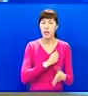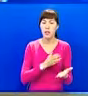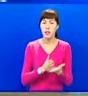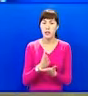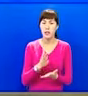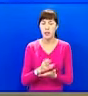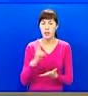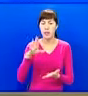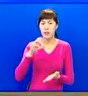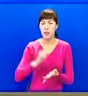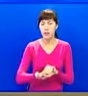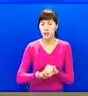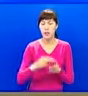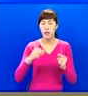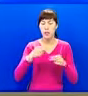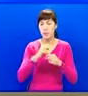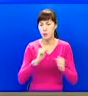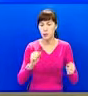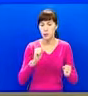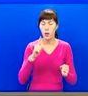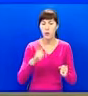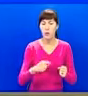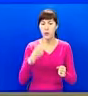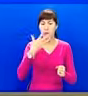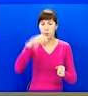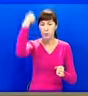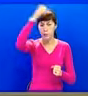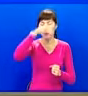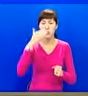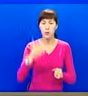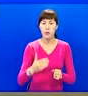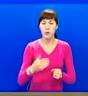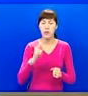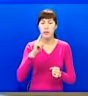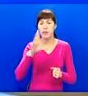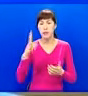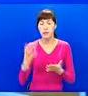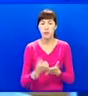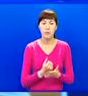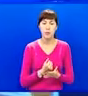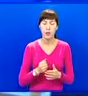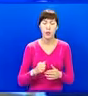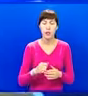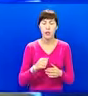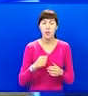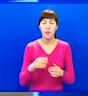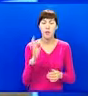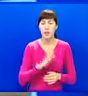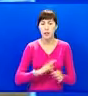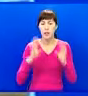баспананы жалдау үшін өтемақы төленбейді. Бірақ әрі кетсе 15 жылдың ішінде ол өз пәтеріне ие болады. Жасыратын жоқ,